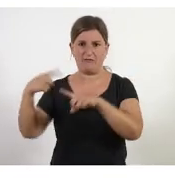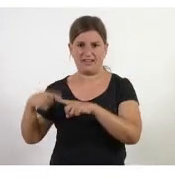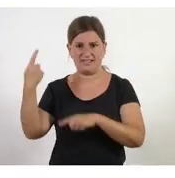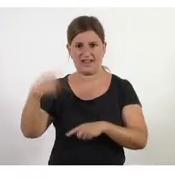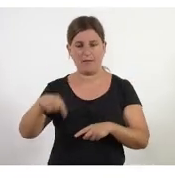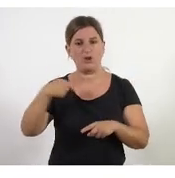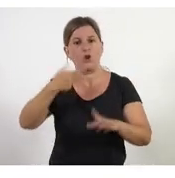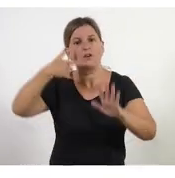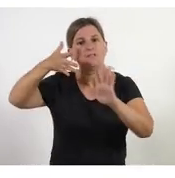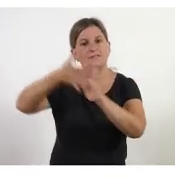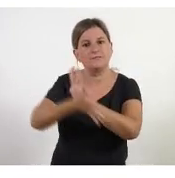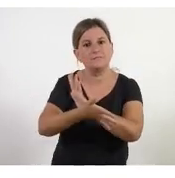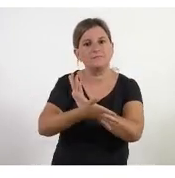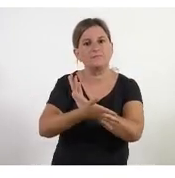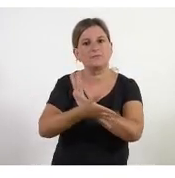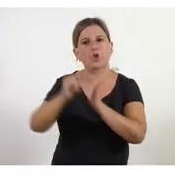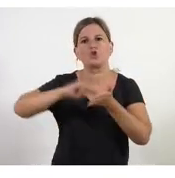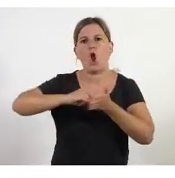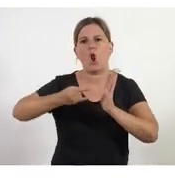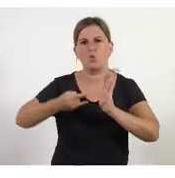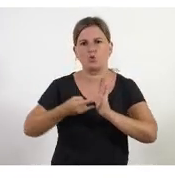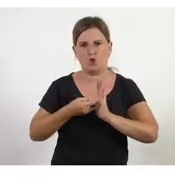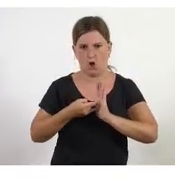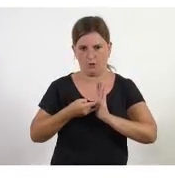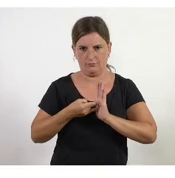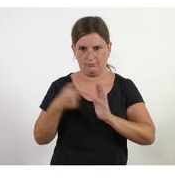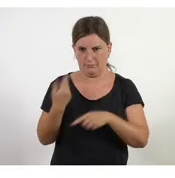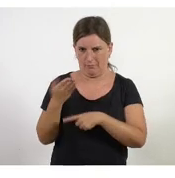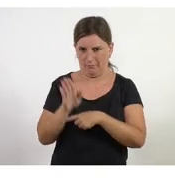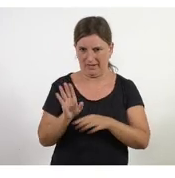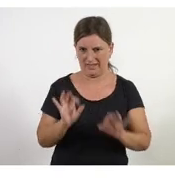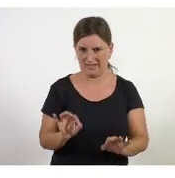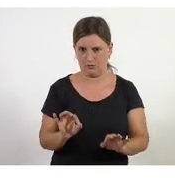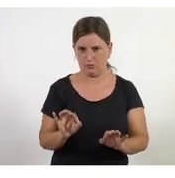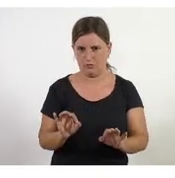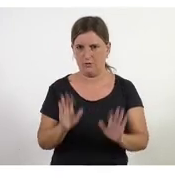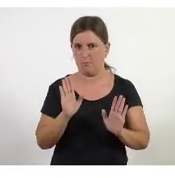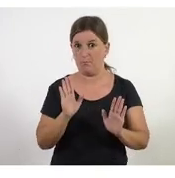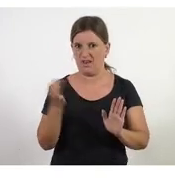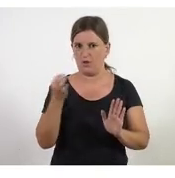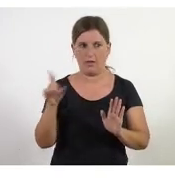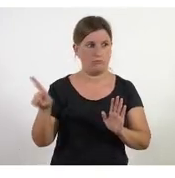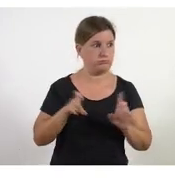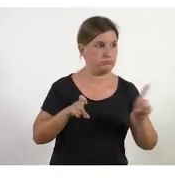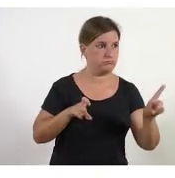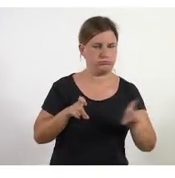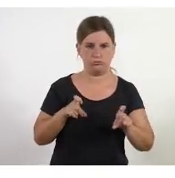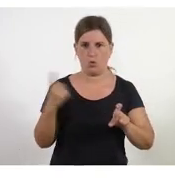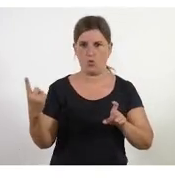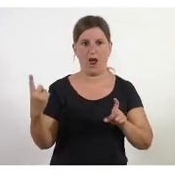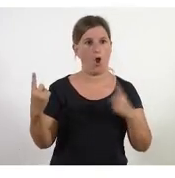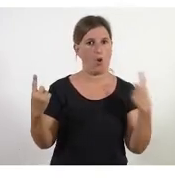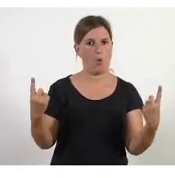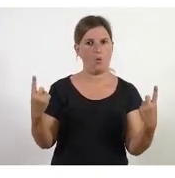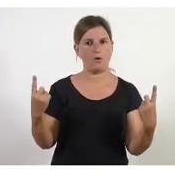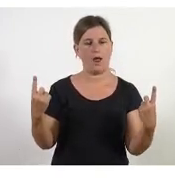la diferència és que les estem veient en mode de solució, d'acord? Però decantar-nos per una o per l'altra ha de ser una